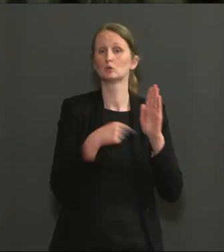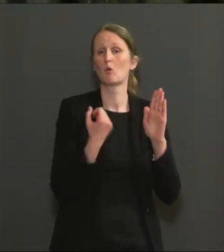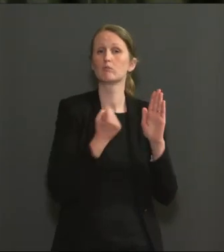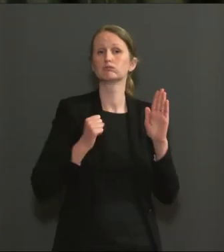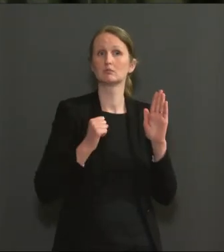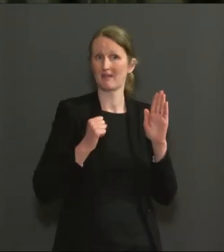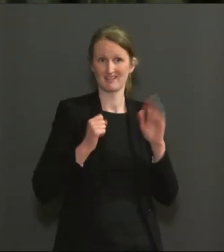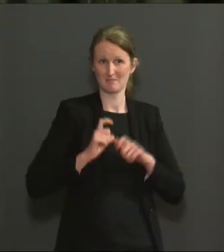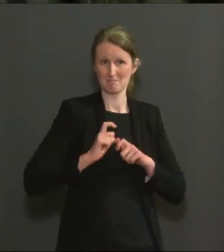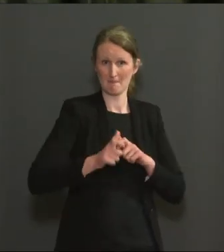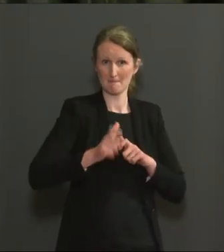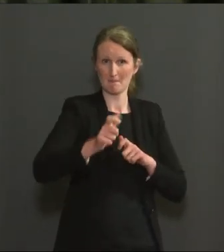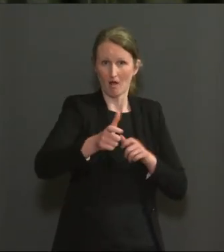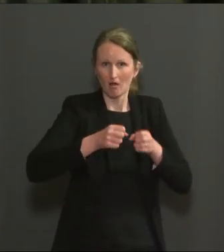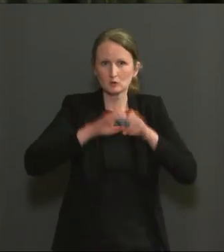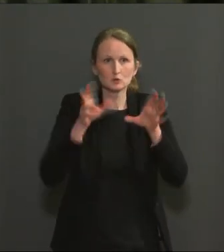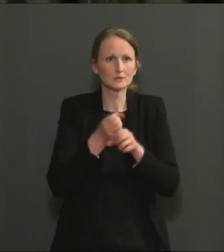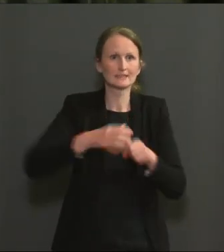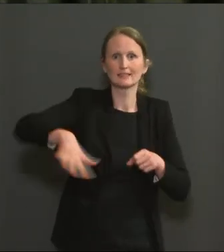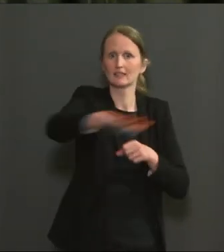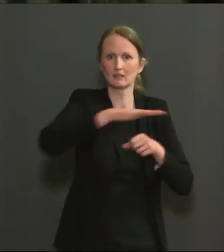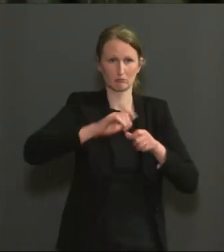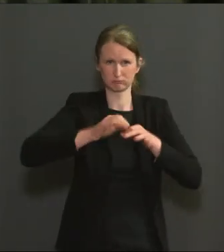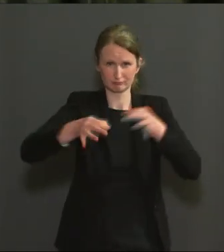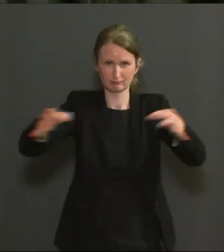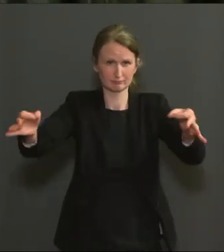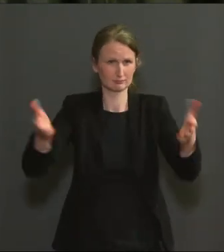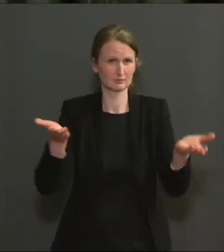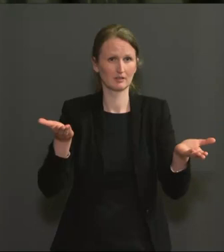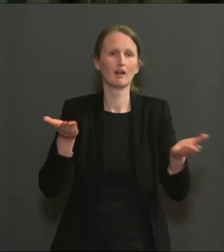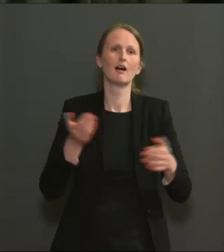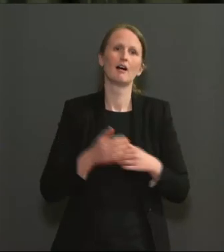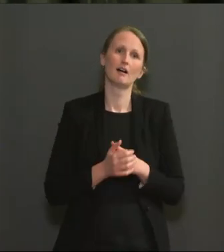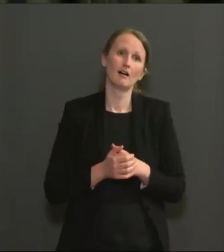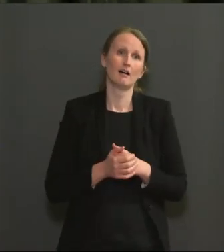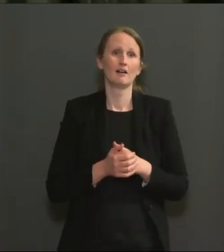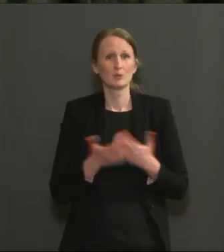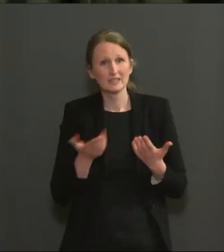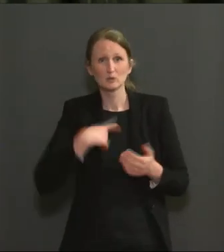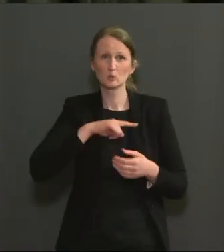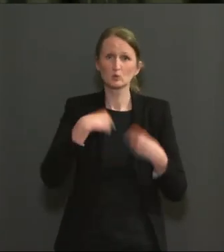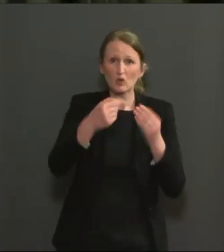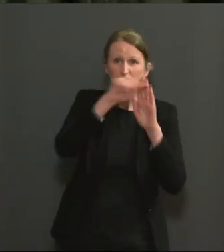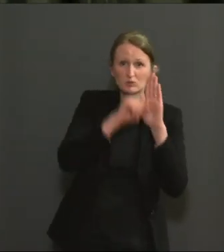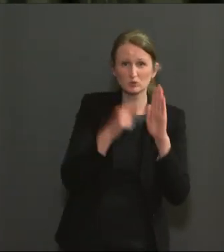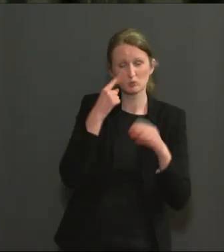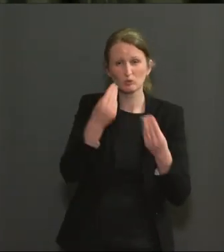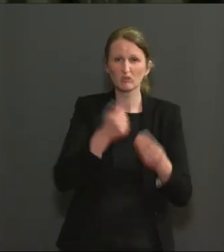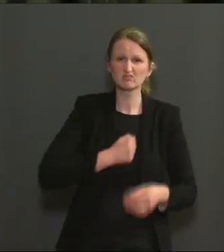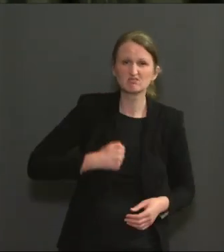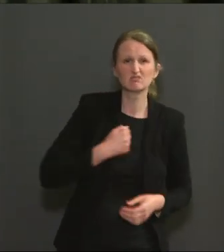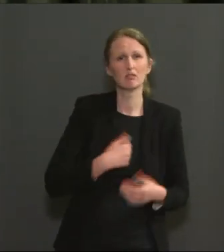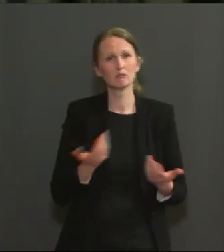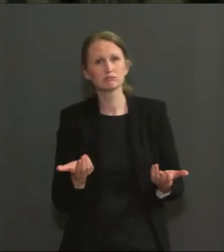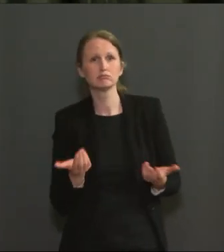punir au contraire c'est grâce à ces règles que nous pouvons malgré l'épidémie exercer une partie de nos activités ces règles ce sont nos